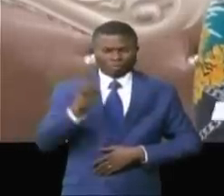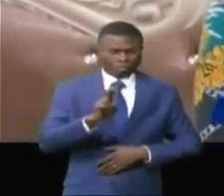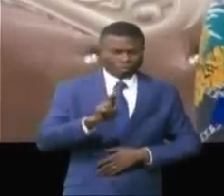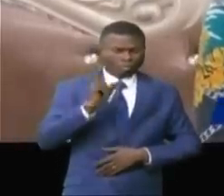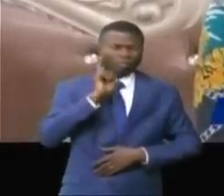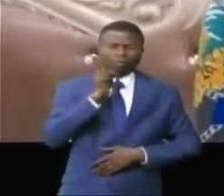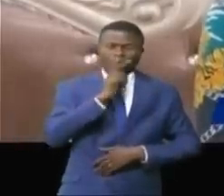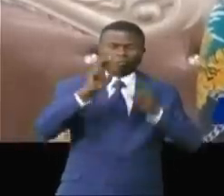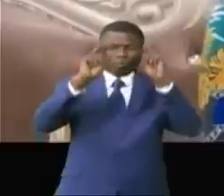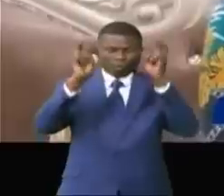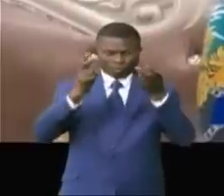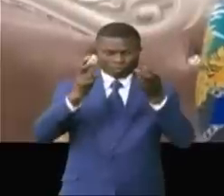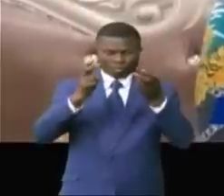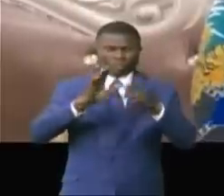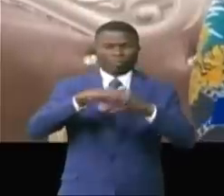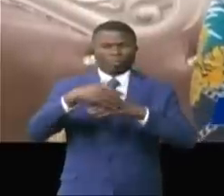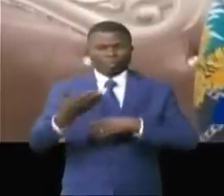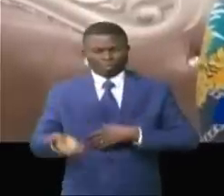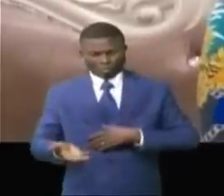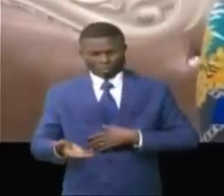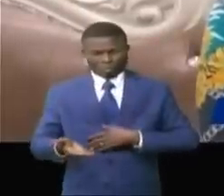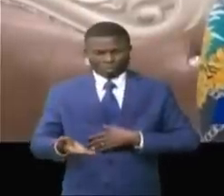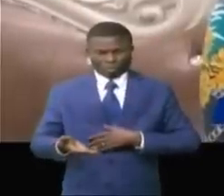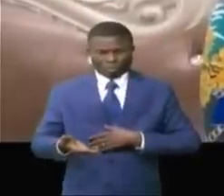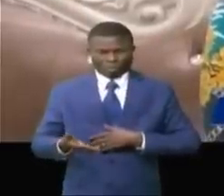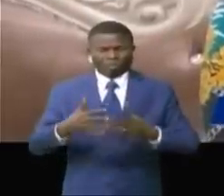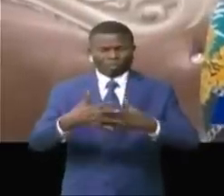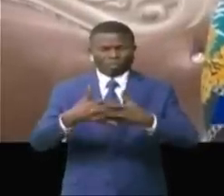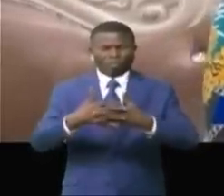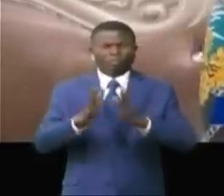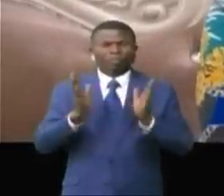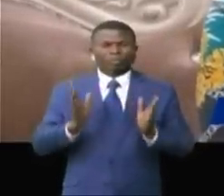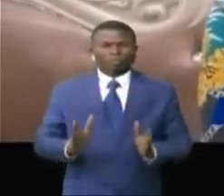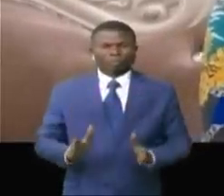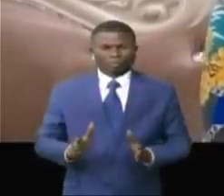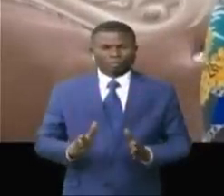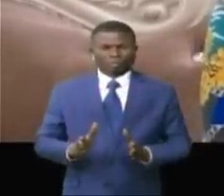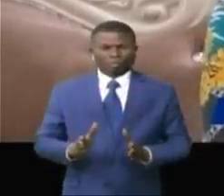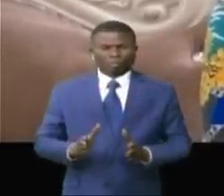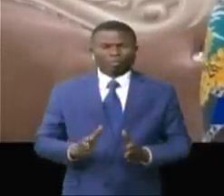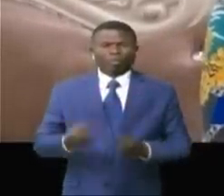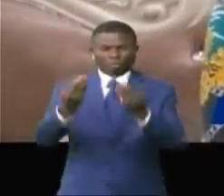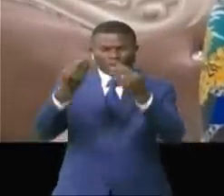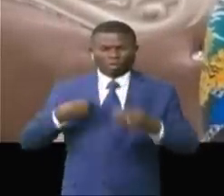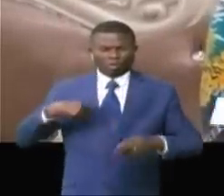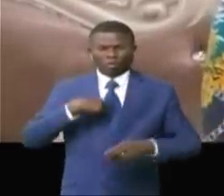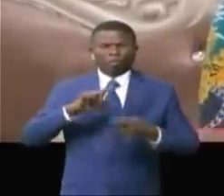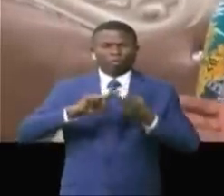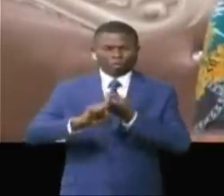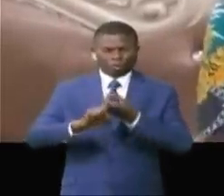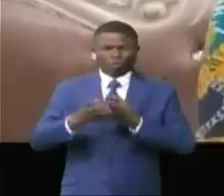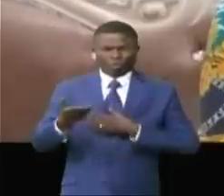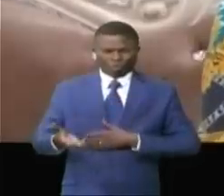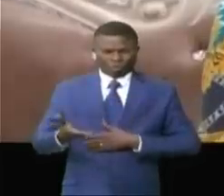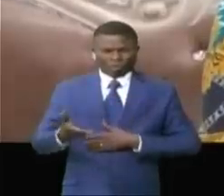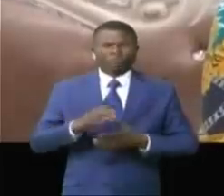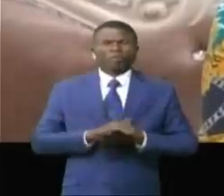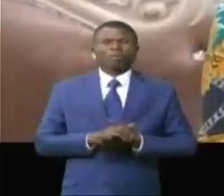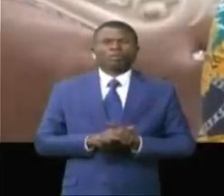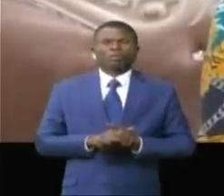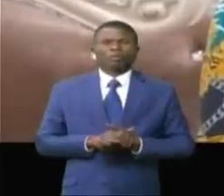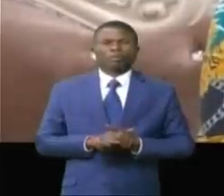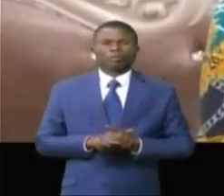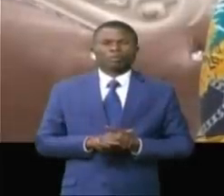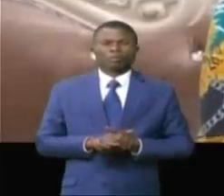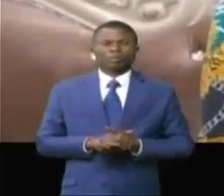ville que finalement les partenaires ont appris à nous faire confiance. Donc, s'il